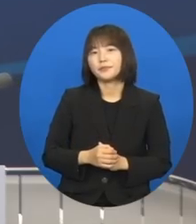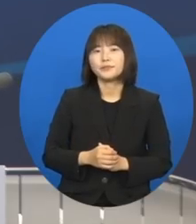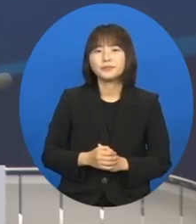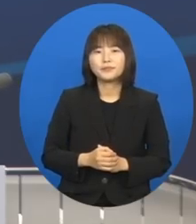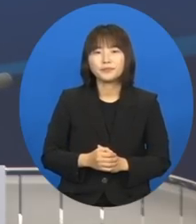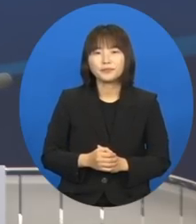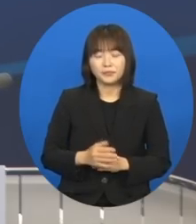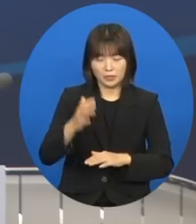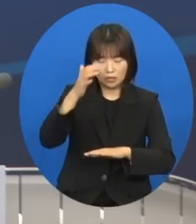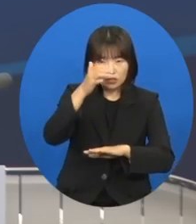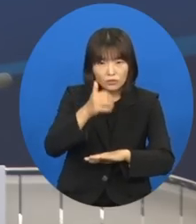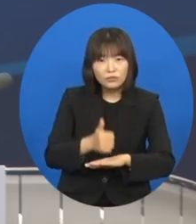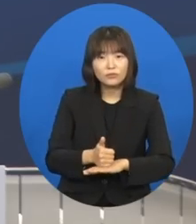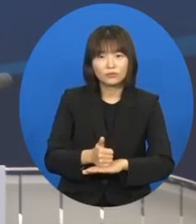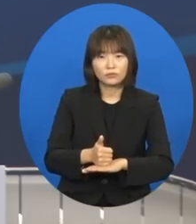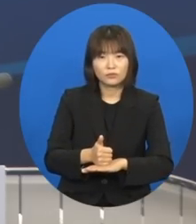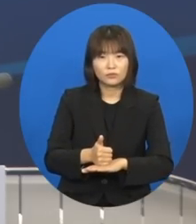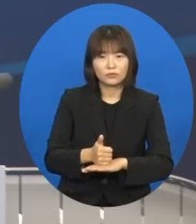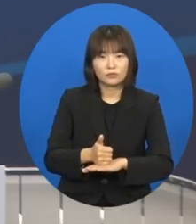결국은